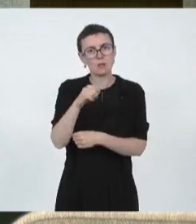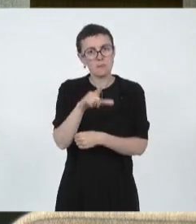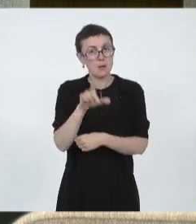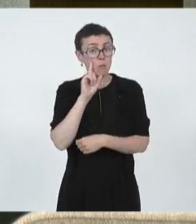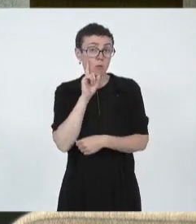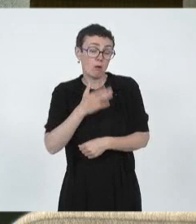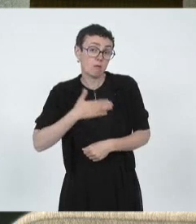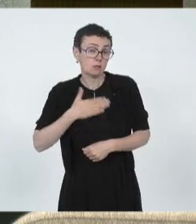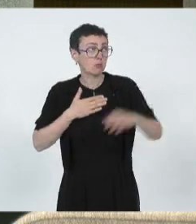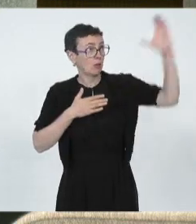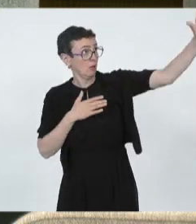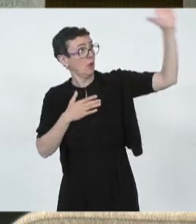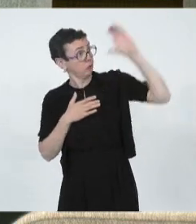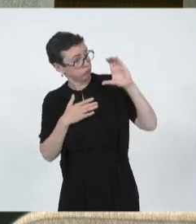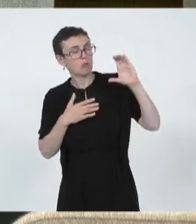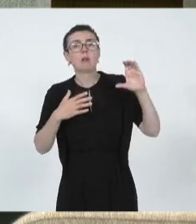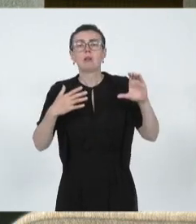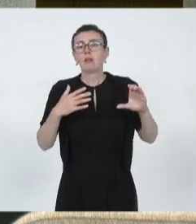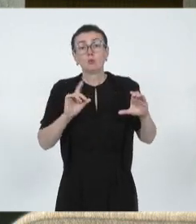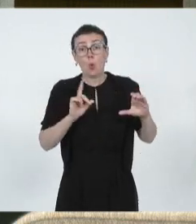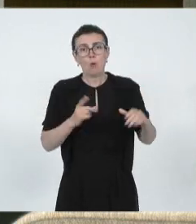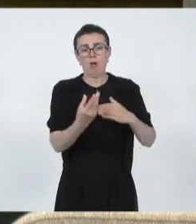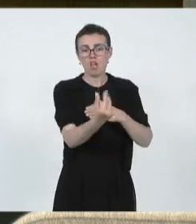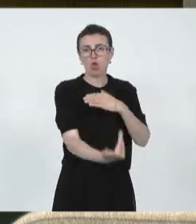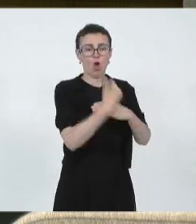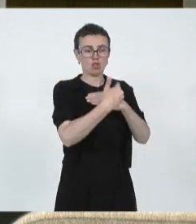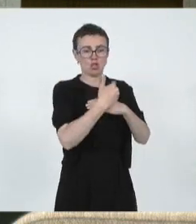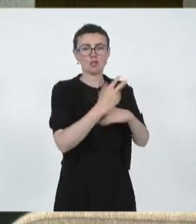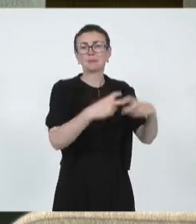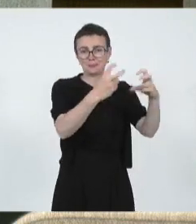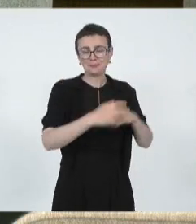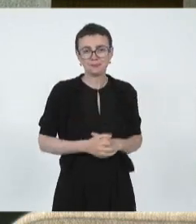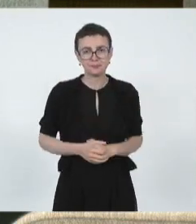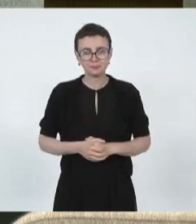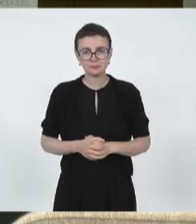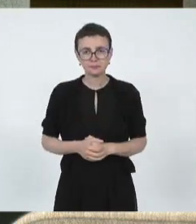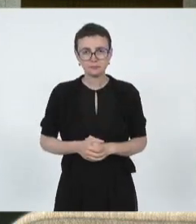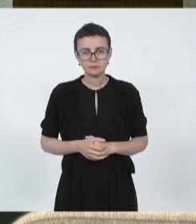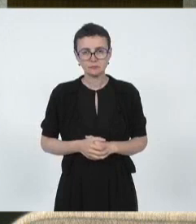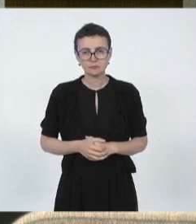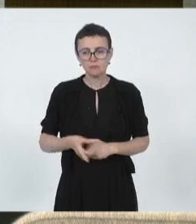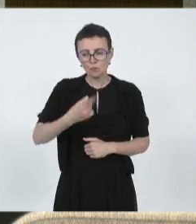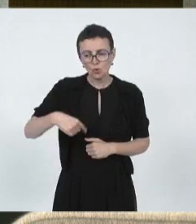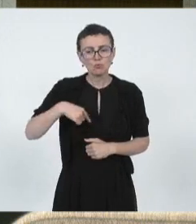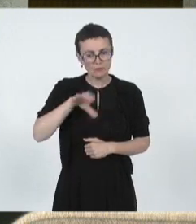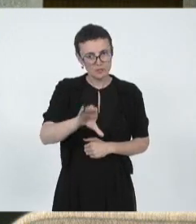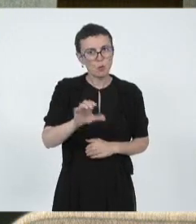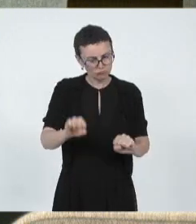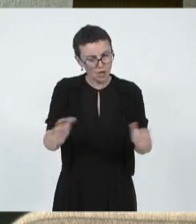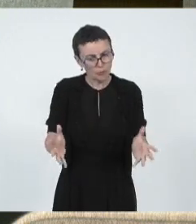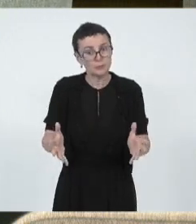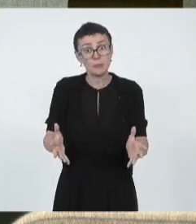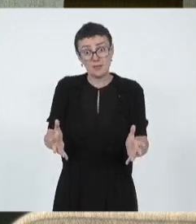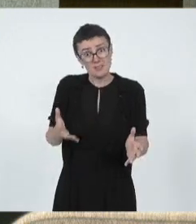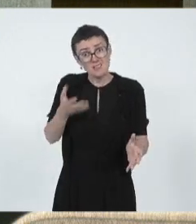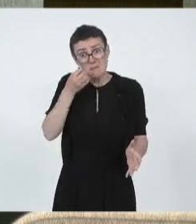attendu. L'enjeu, c'est sur la consommation des crédits, et même si nous progressons sur les dépenses d'équipement, notre groupe pense